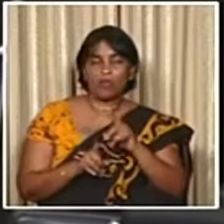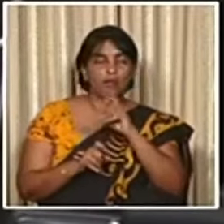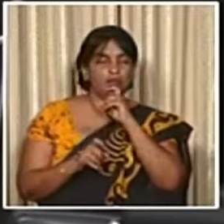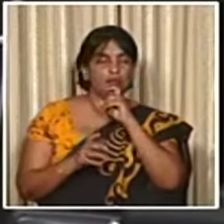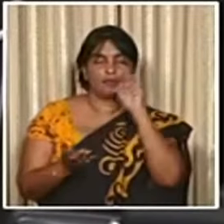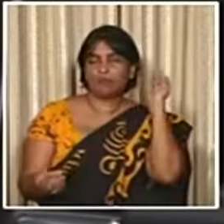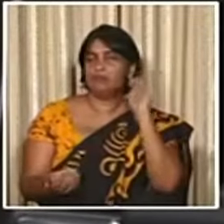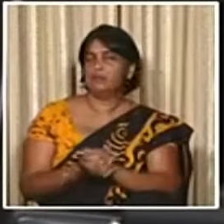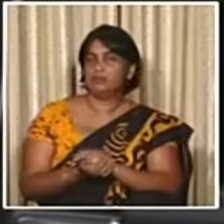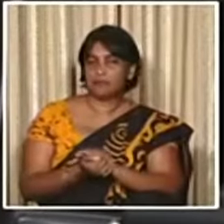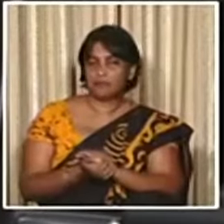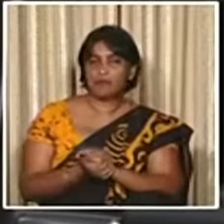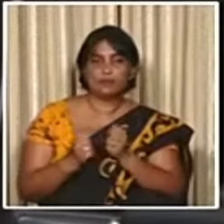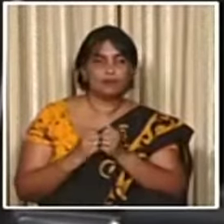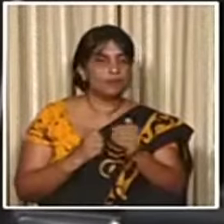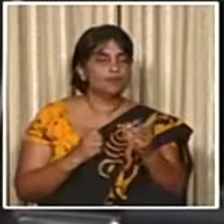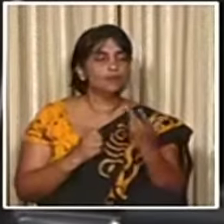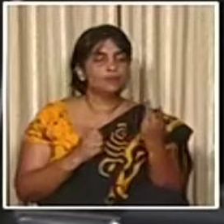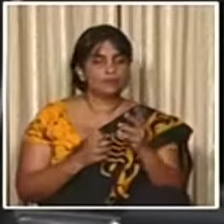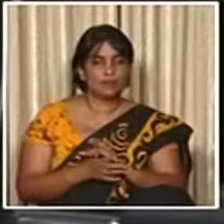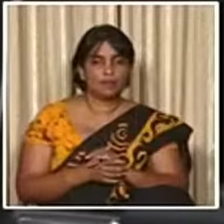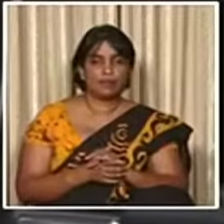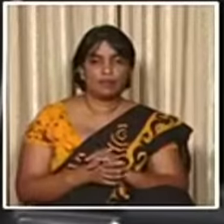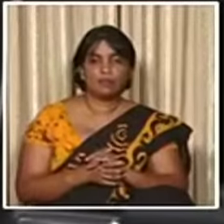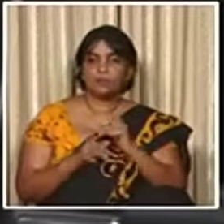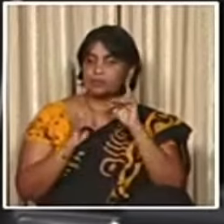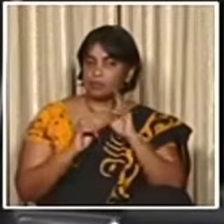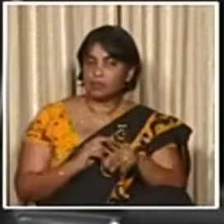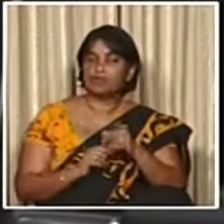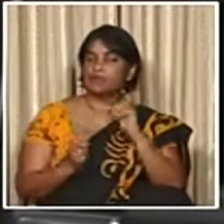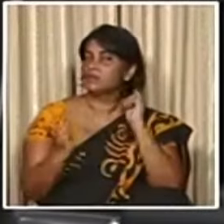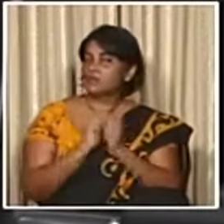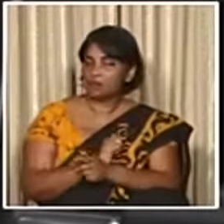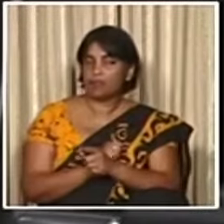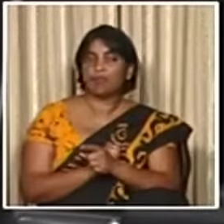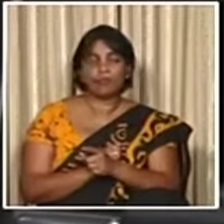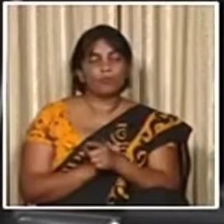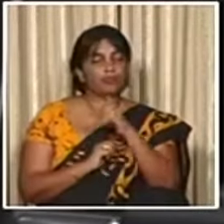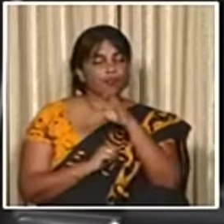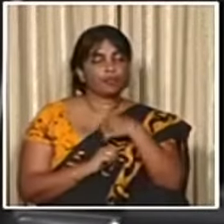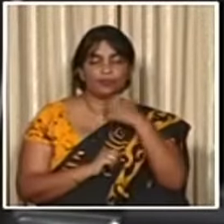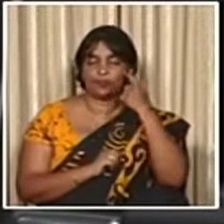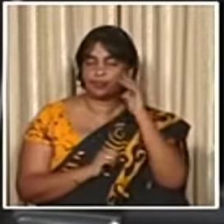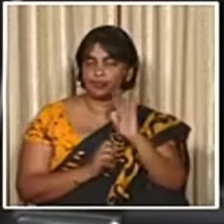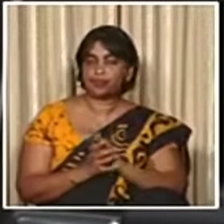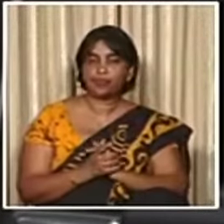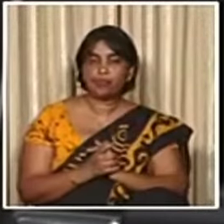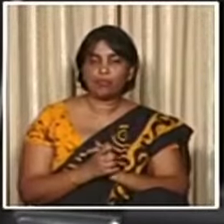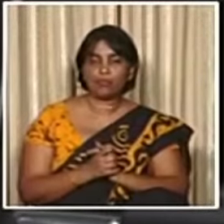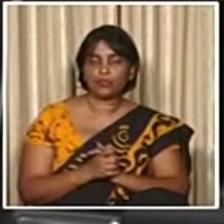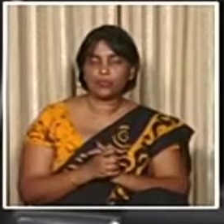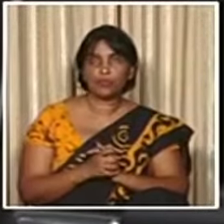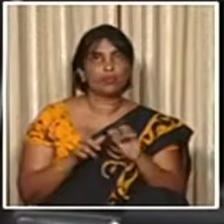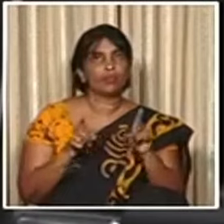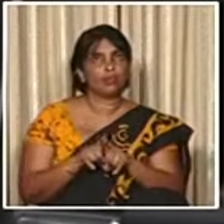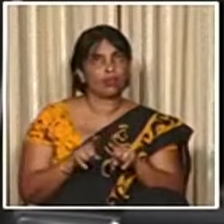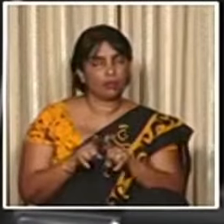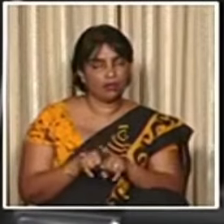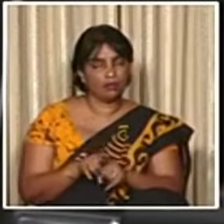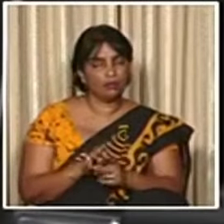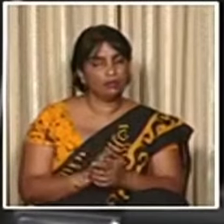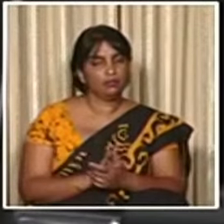ටික හිර වෙලා. ඒ ටික එළියට ගන්න ක්‍රමයක් නැහැ. ඉතින් මේ සංශෝධනයෙන් අපි ඒකත් බලාපොරොත්තු වෙනවා. ඒකම